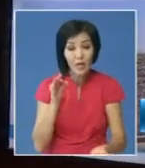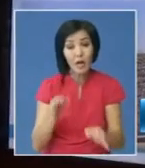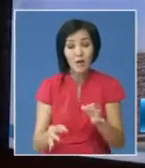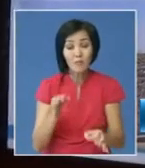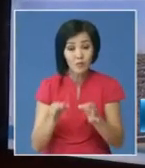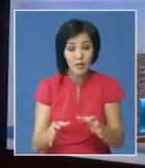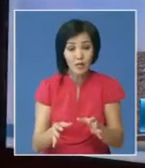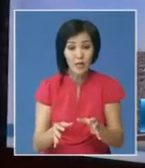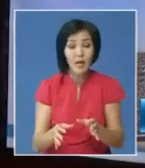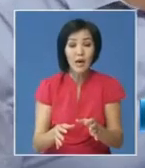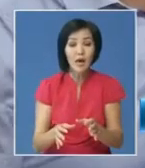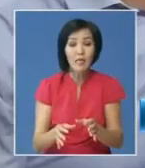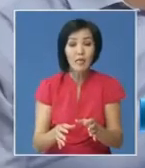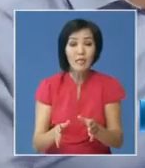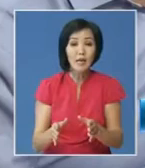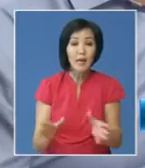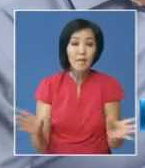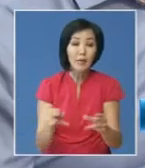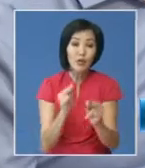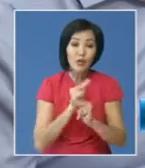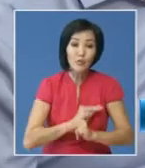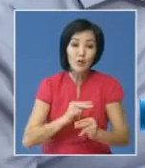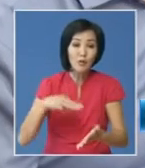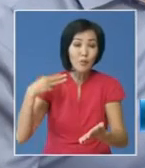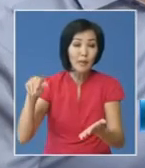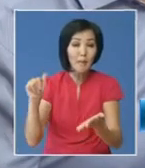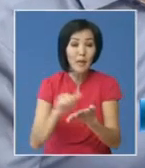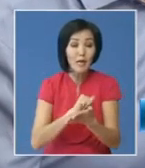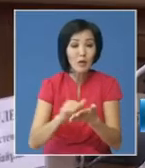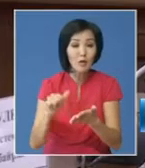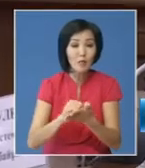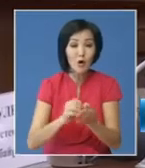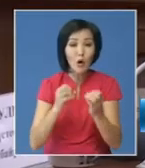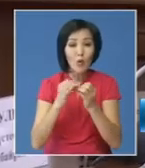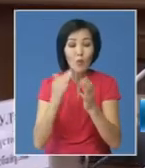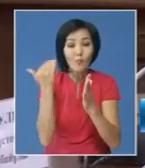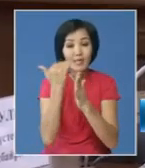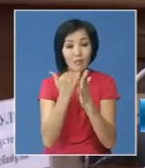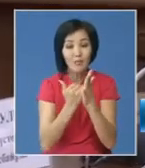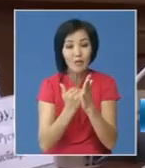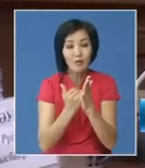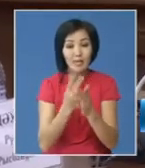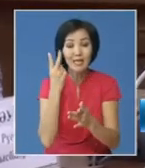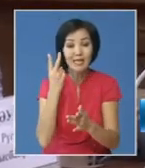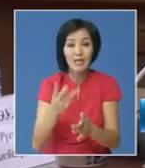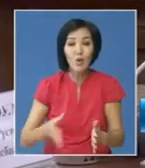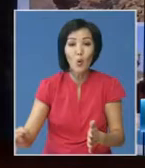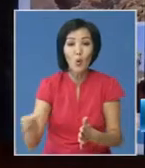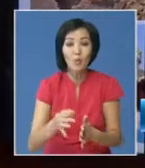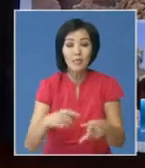өзара ынтымақтастық туралы меморандум жасасты. 15 баптан тұратын құжат Алматы Жамбыл облыстары әкімдіктерінің